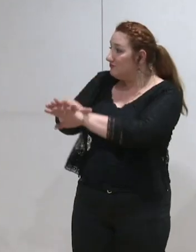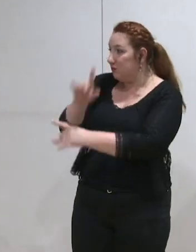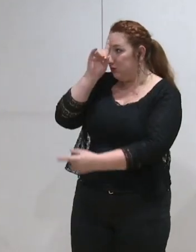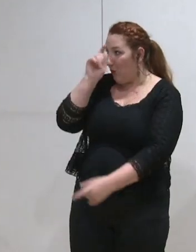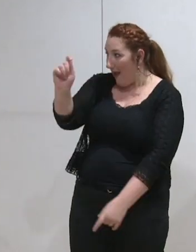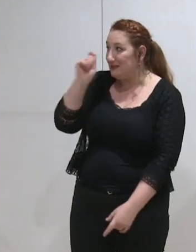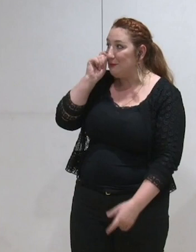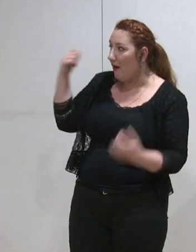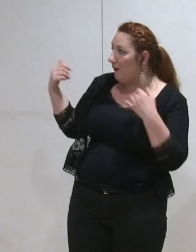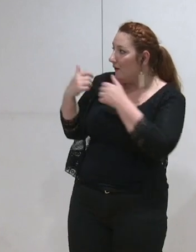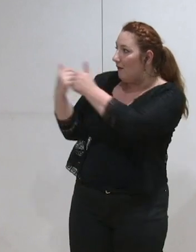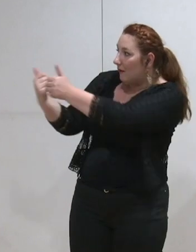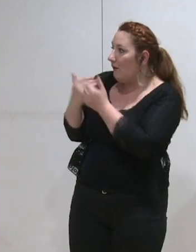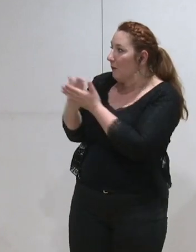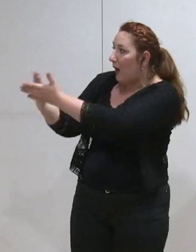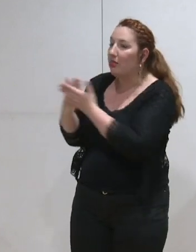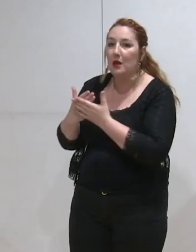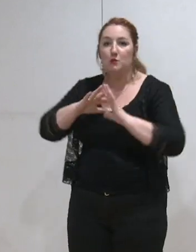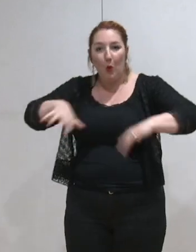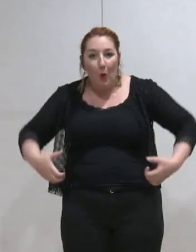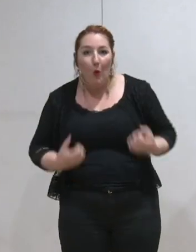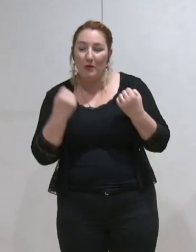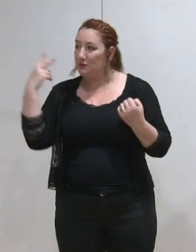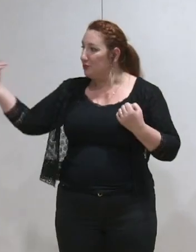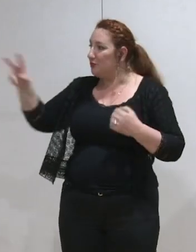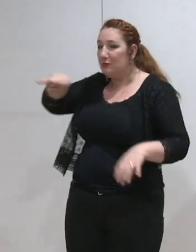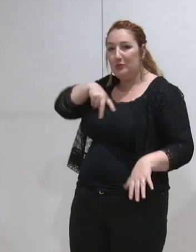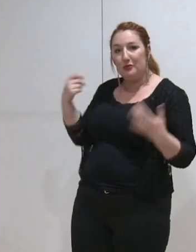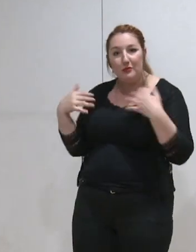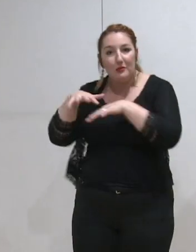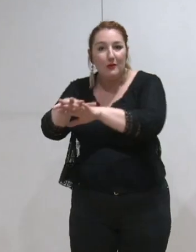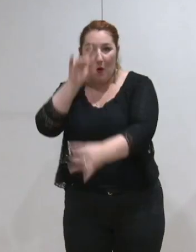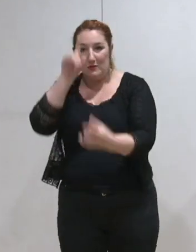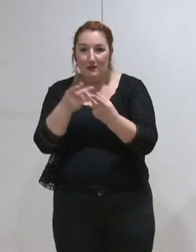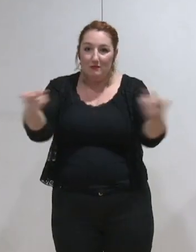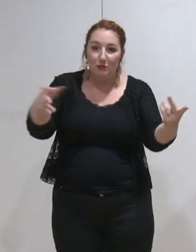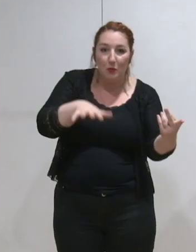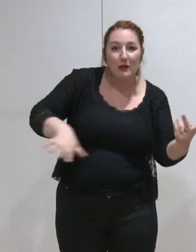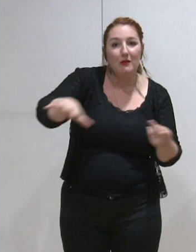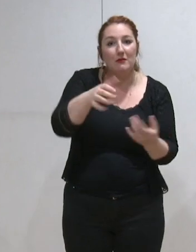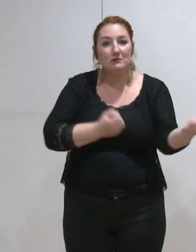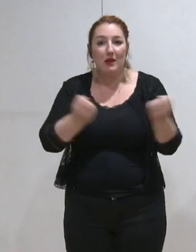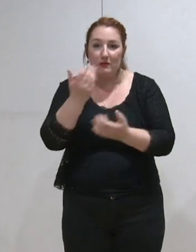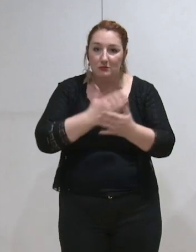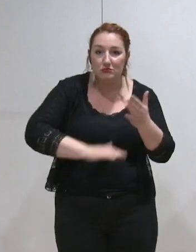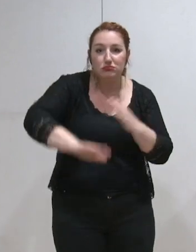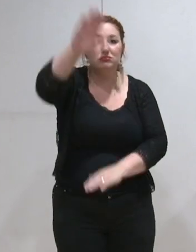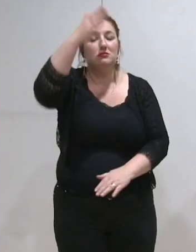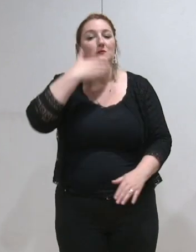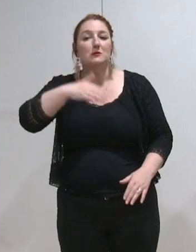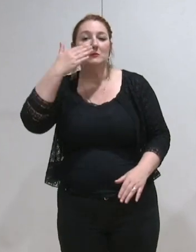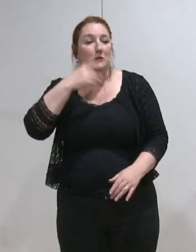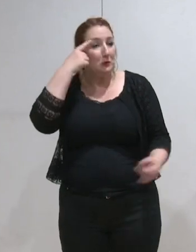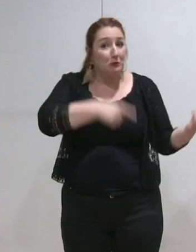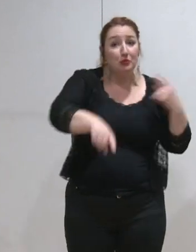croiser nos compétences afin d'améliorer le service public l'améliorer pour les agents comme pour les usagers